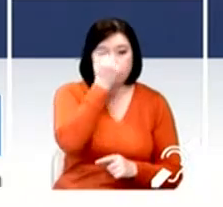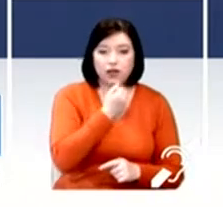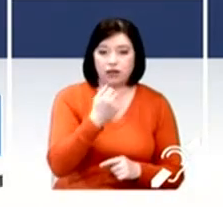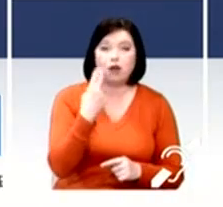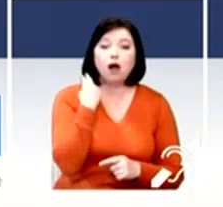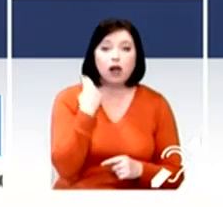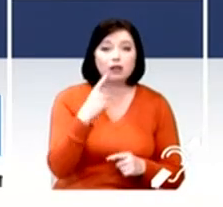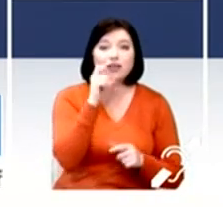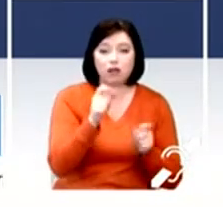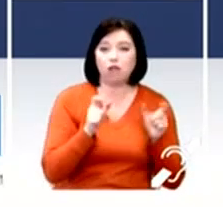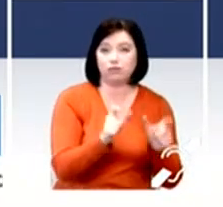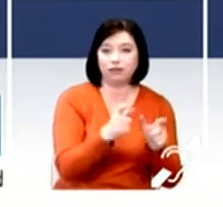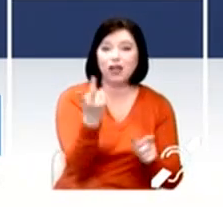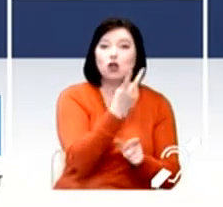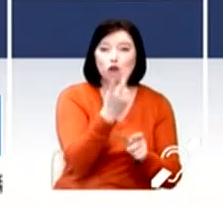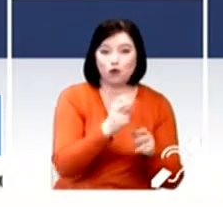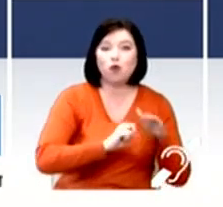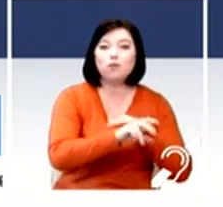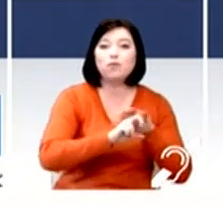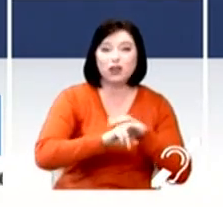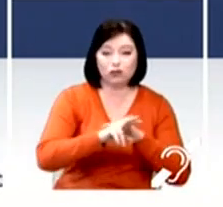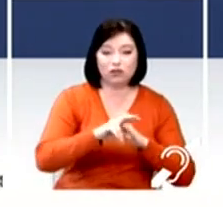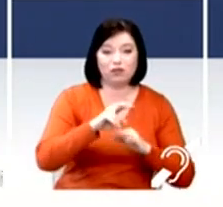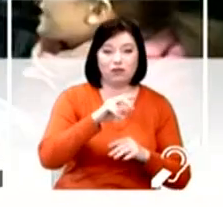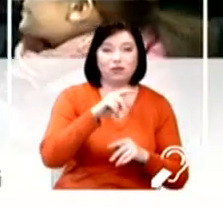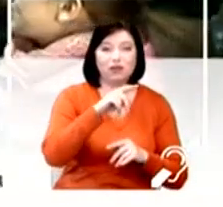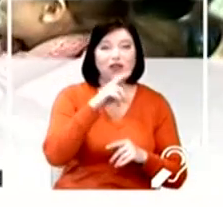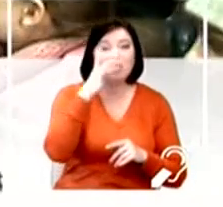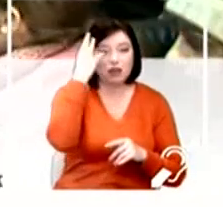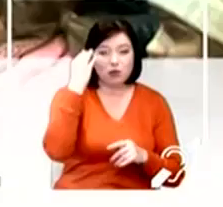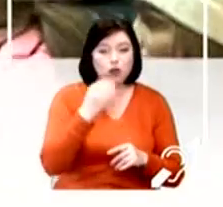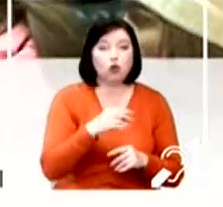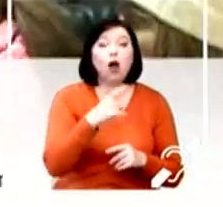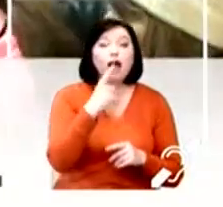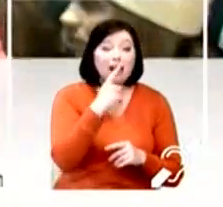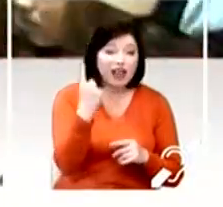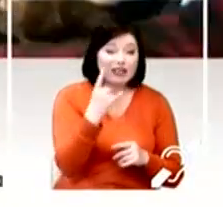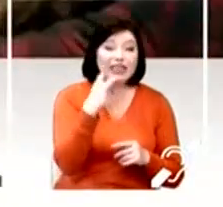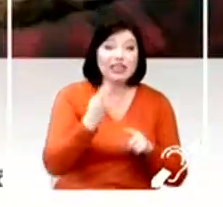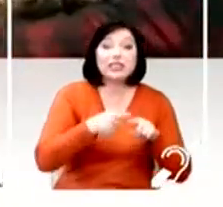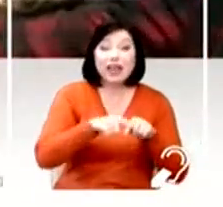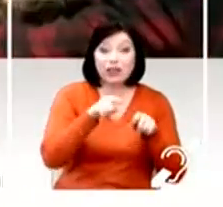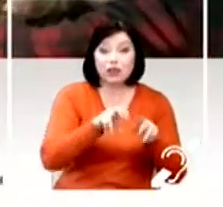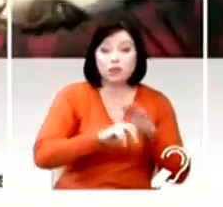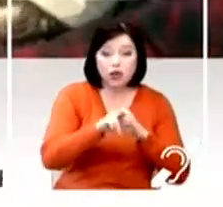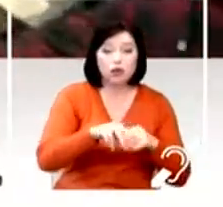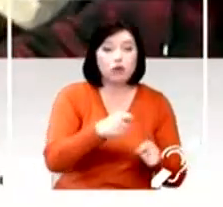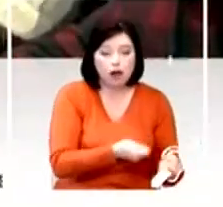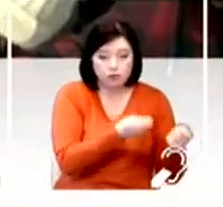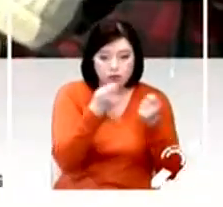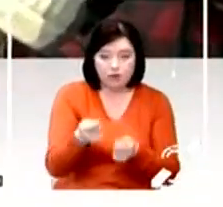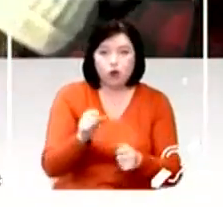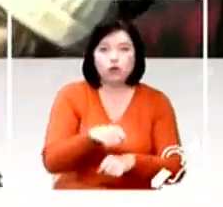Britanie celor doi fugari moldoveni anunțați în urmărire internațională. Unii din acești fugari încearcă să aducă violență